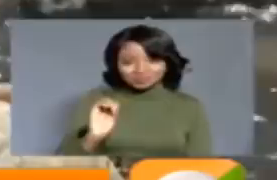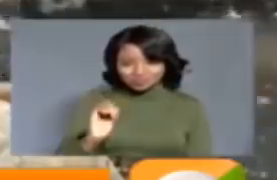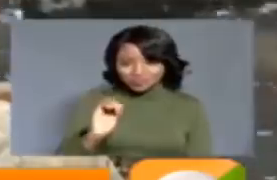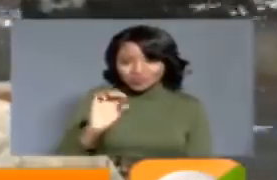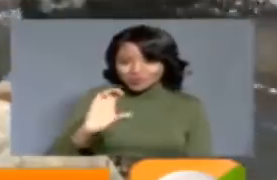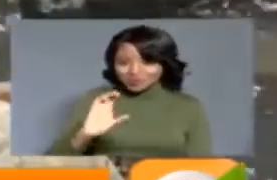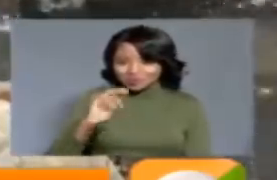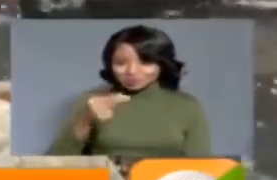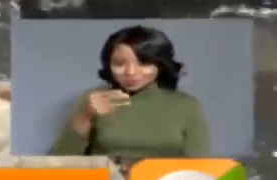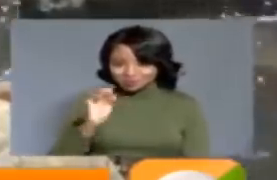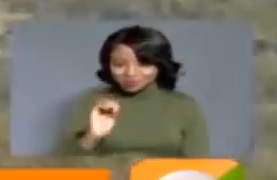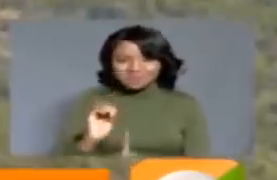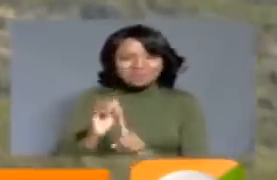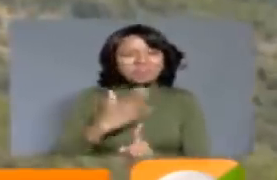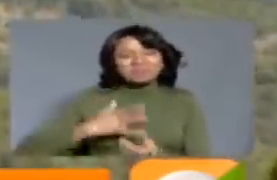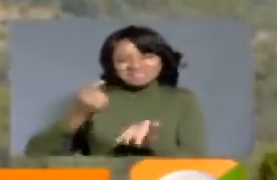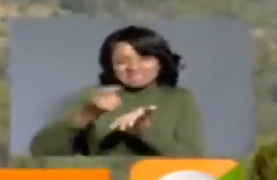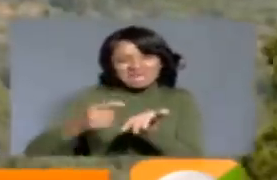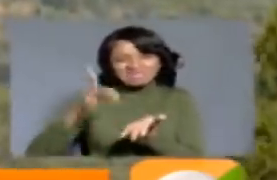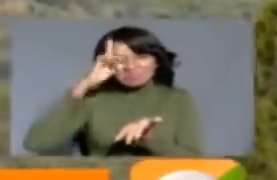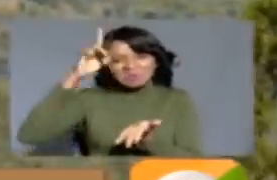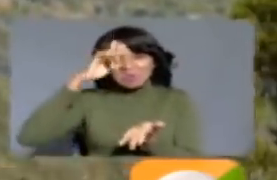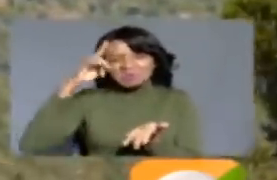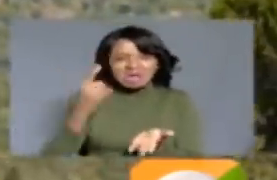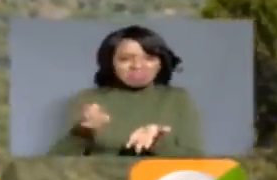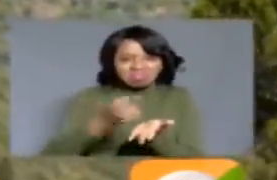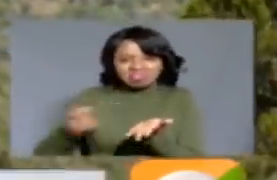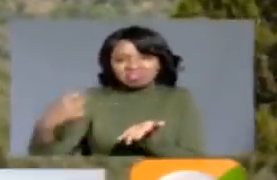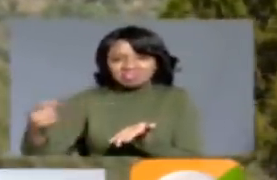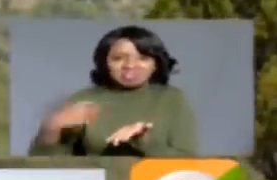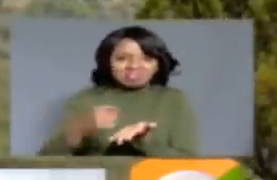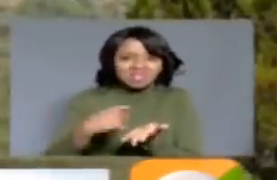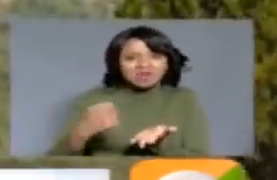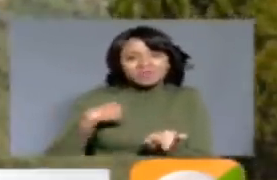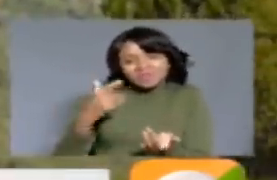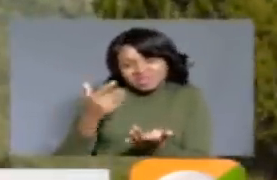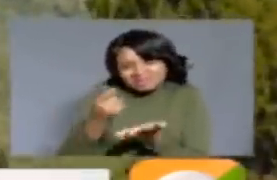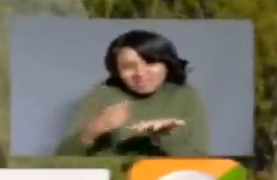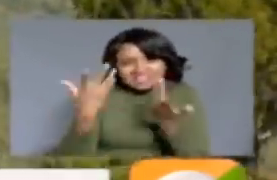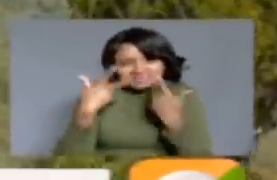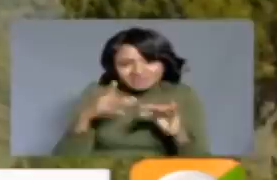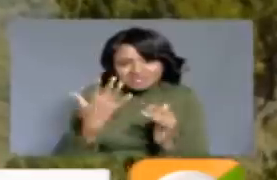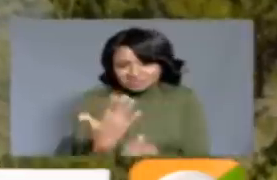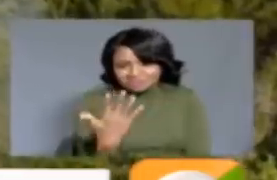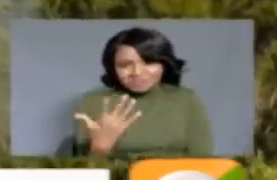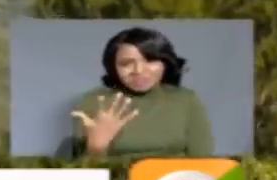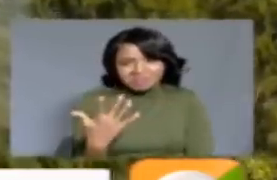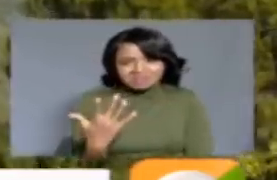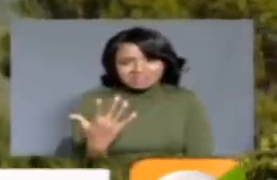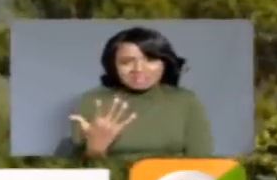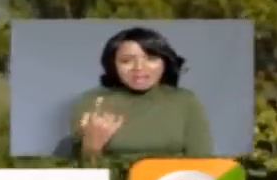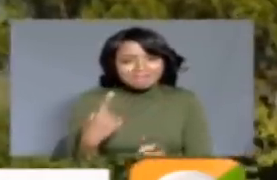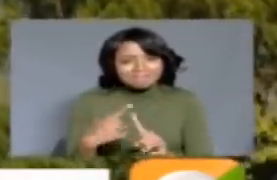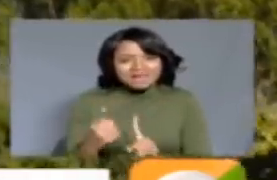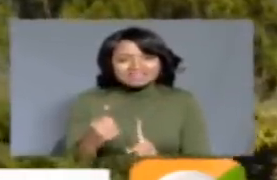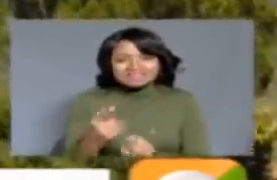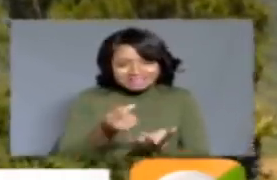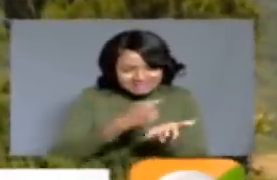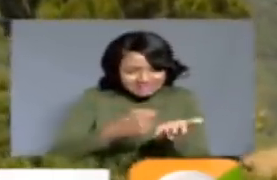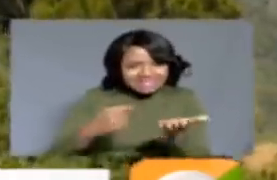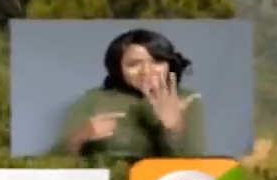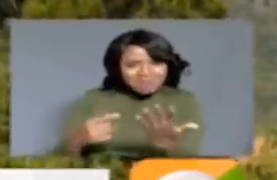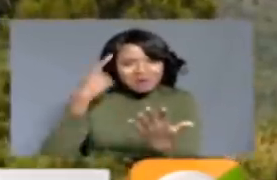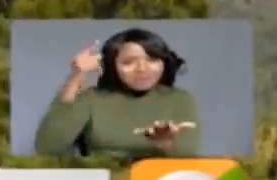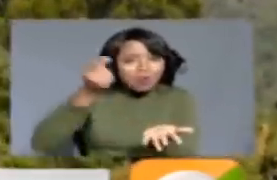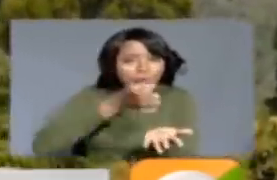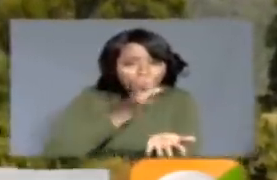yani makaratasi obvio. Tuliandika makaratasi zingine akasema mliandika karatasi ya machi lakini haikuwa ya